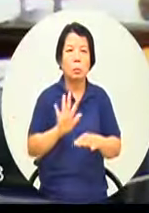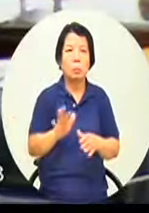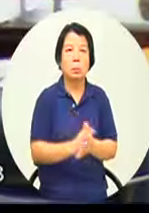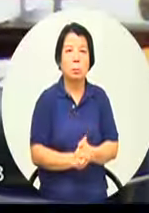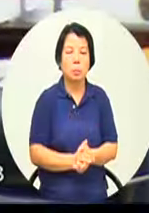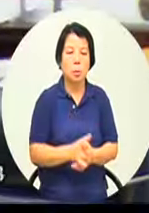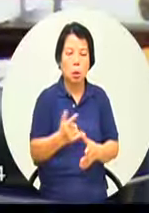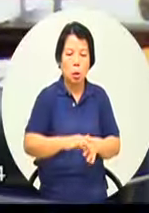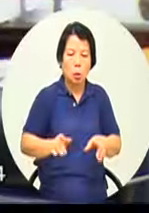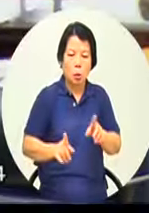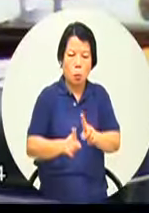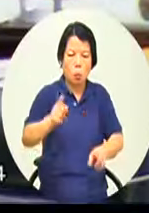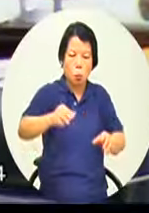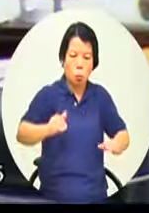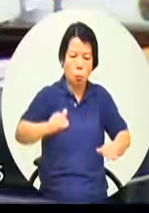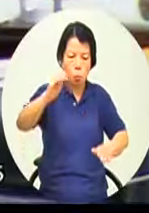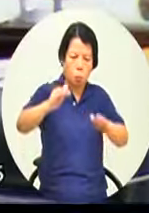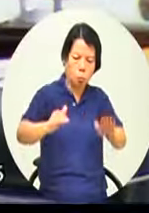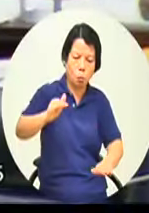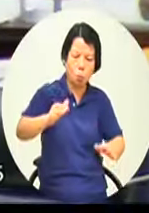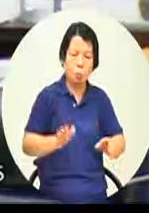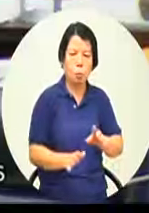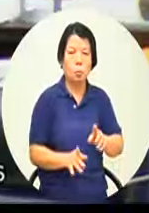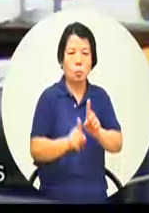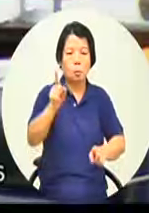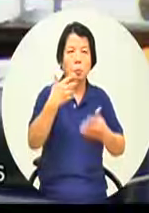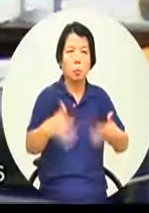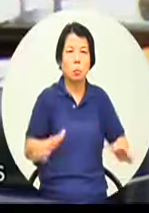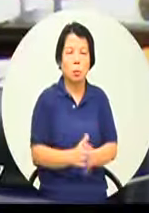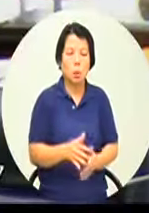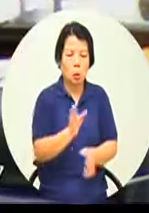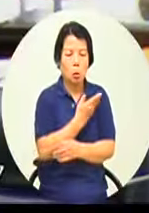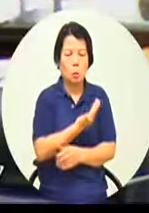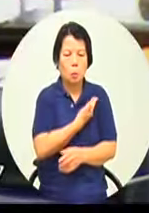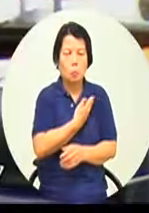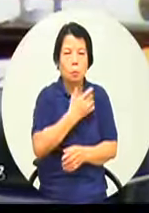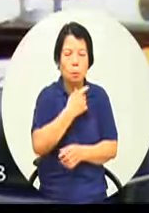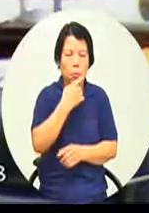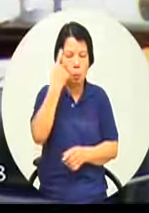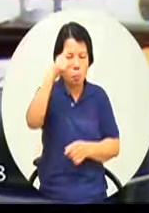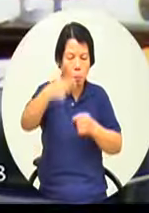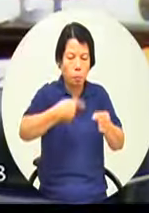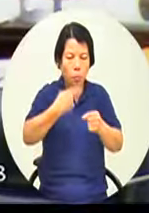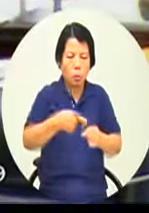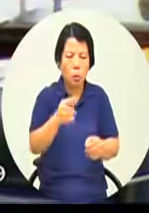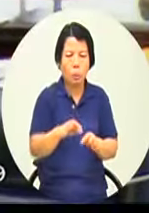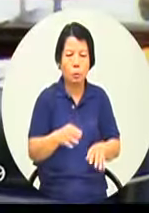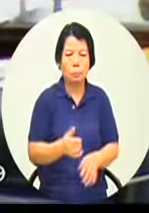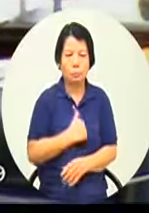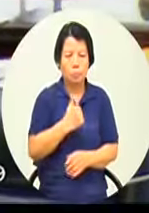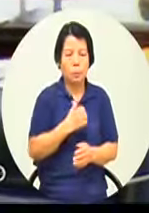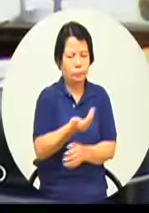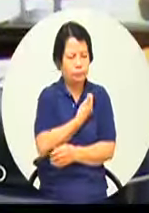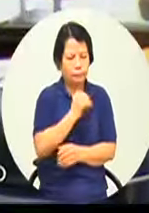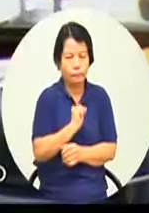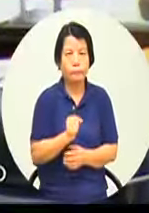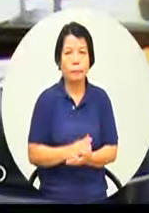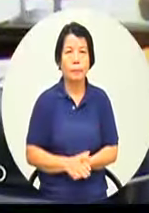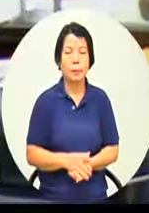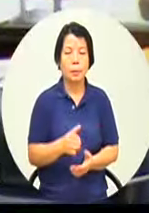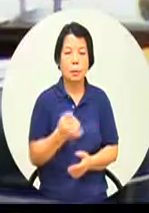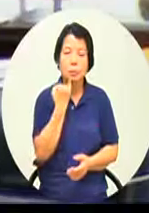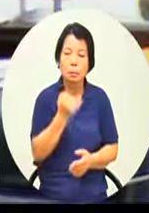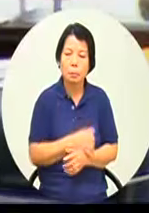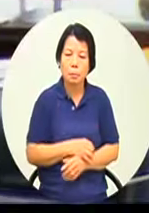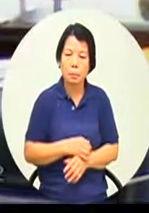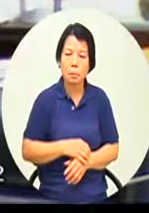层差好多，你又要让我们忍受到明年。我们情何以堪，局长？可不可以加